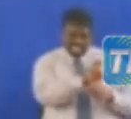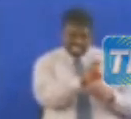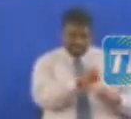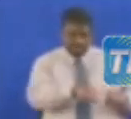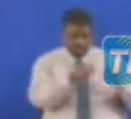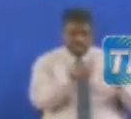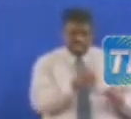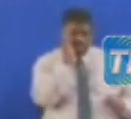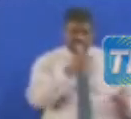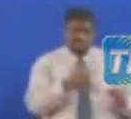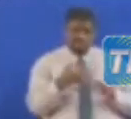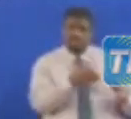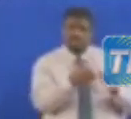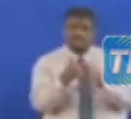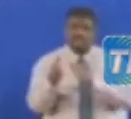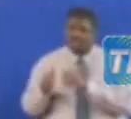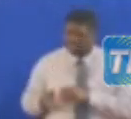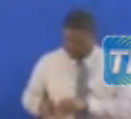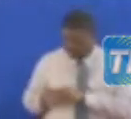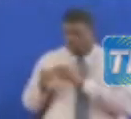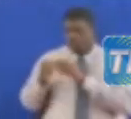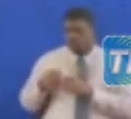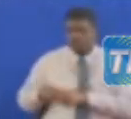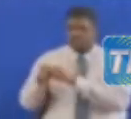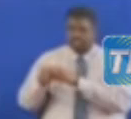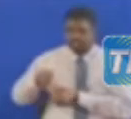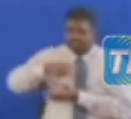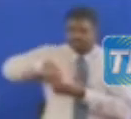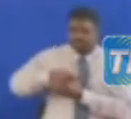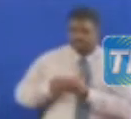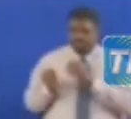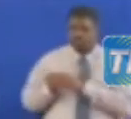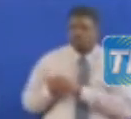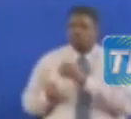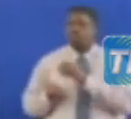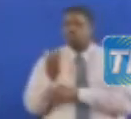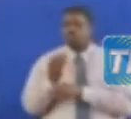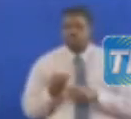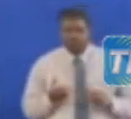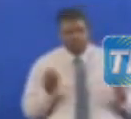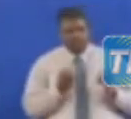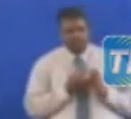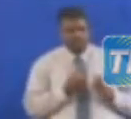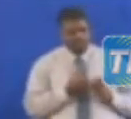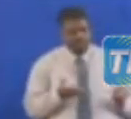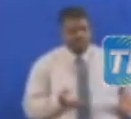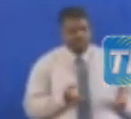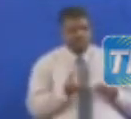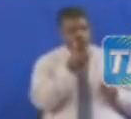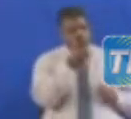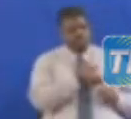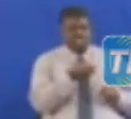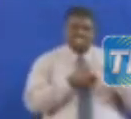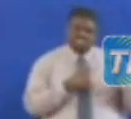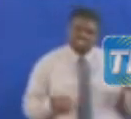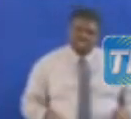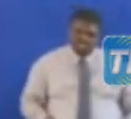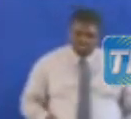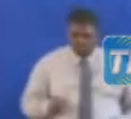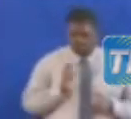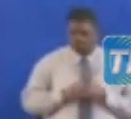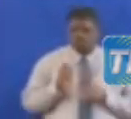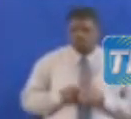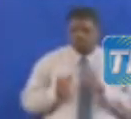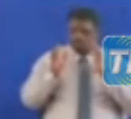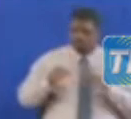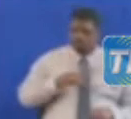mitaa katika kuendeleza na kuendesha miji midogo inayochipukia sambamba na maendeleo ya vijiji. na ofisi